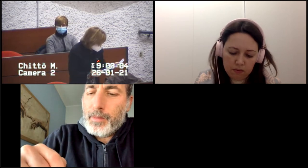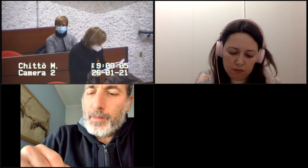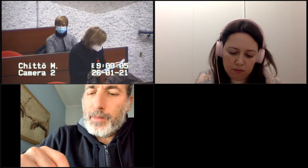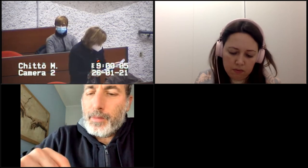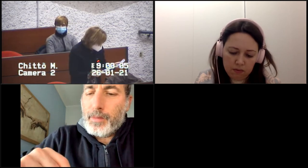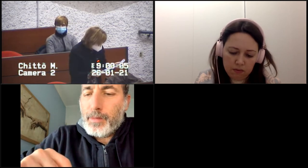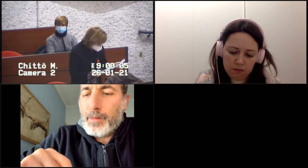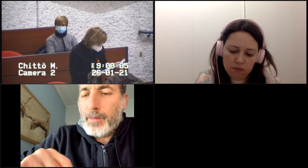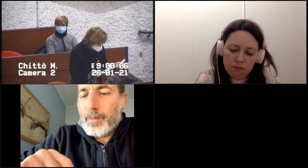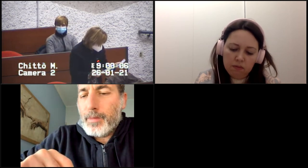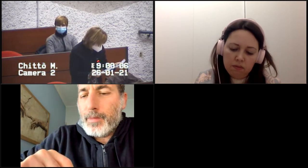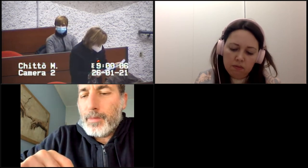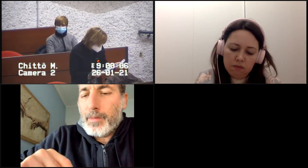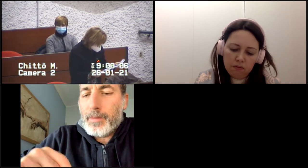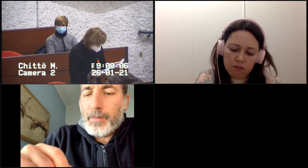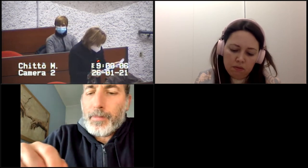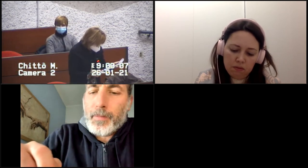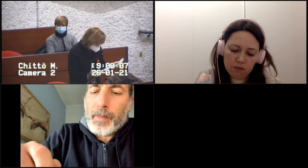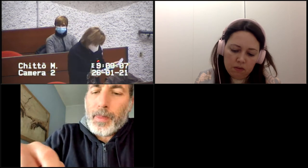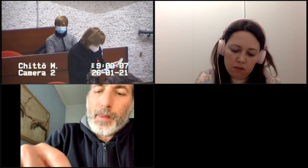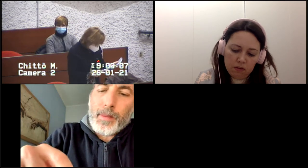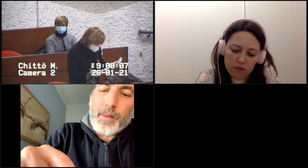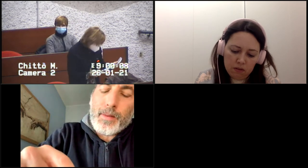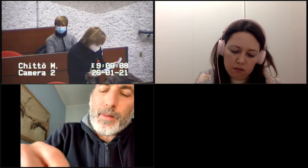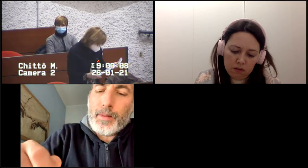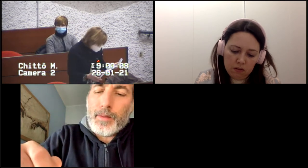La quale ha l'onere di bilanciare e dialogare,